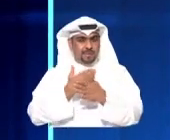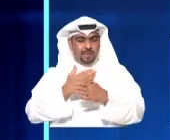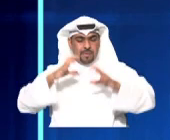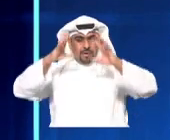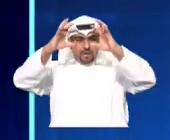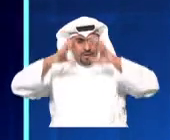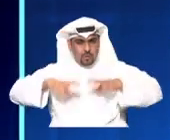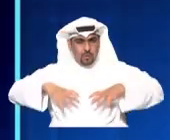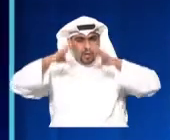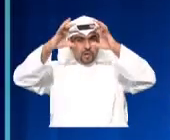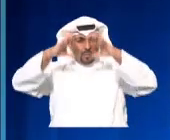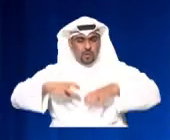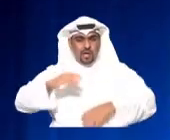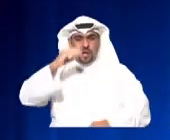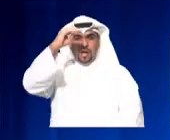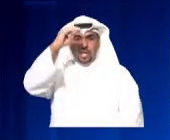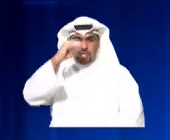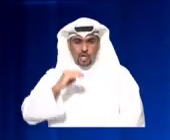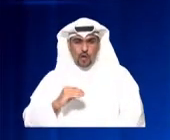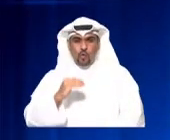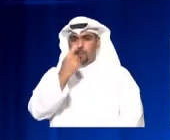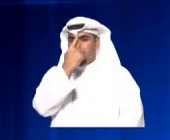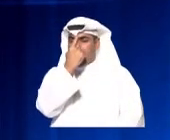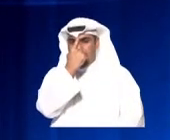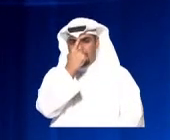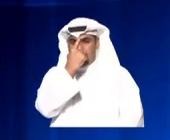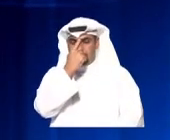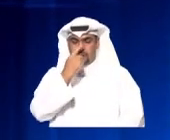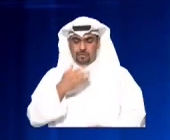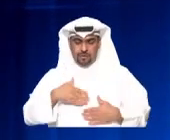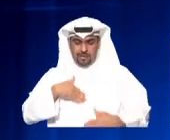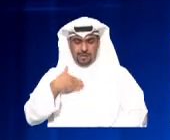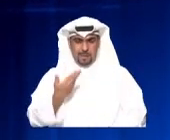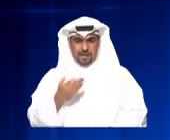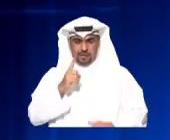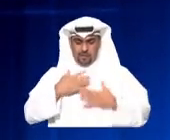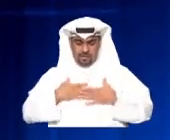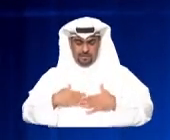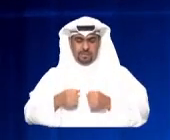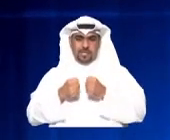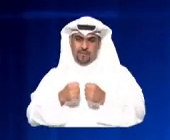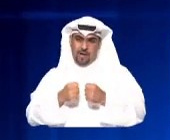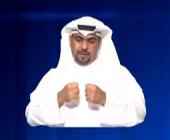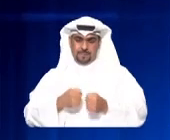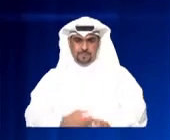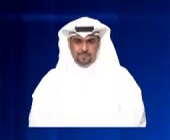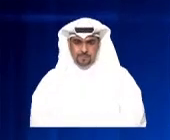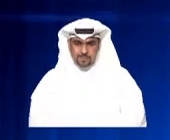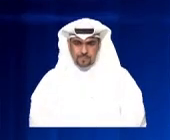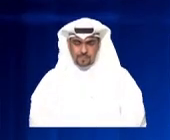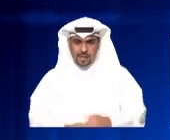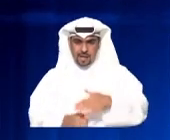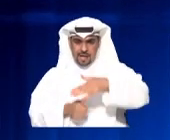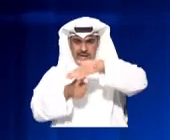كيرلا جنوب الهند، متمنيا سمو للمصابين الشفاء العاجل. كما بعث سمو الشيخ